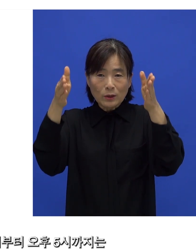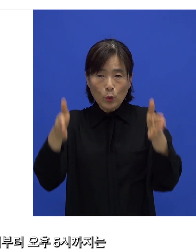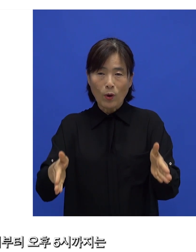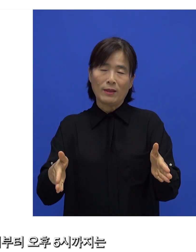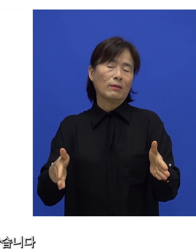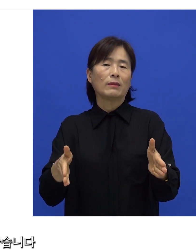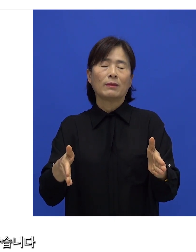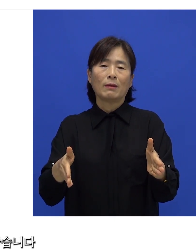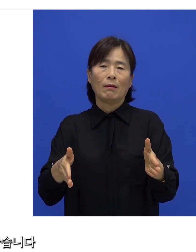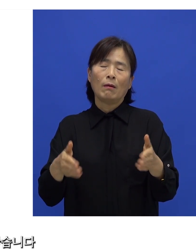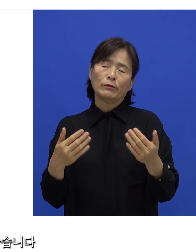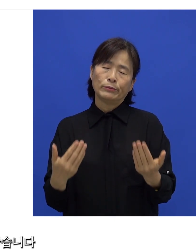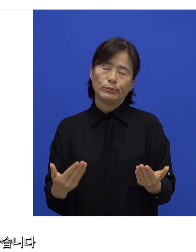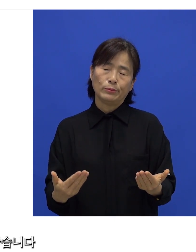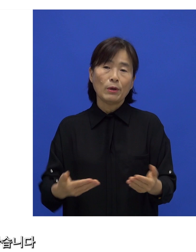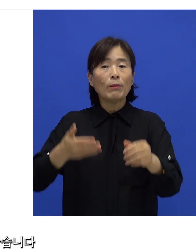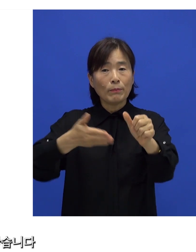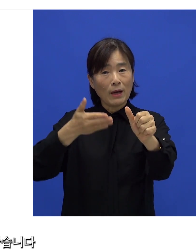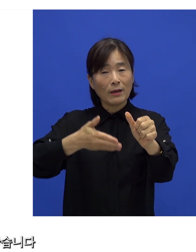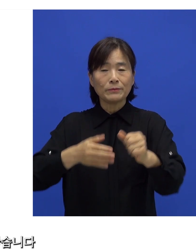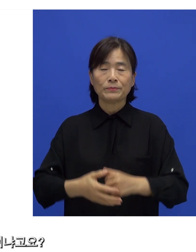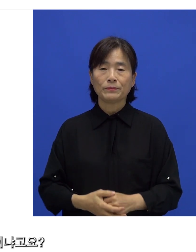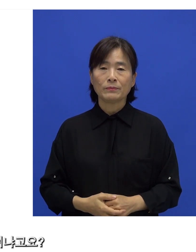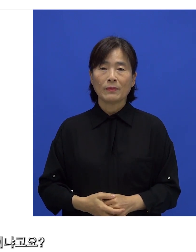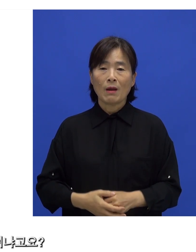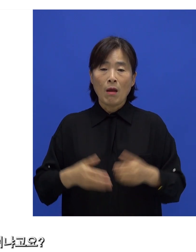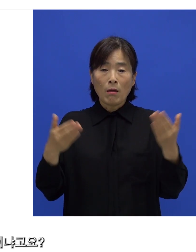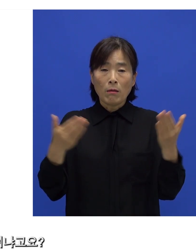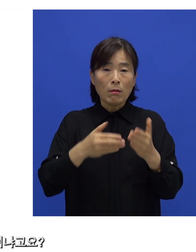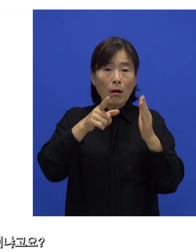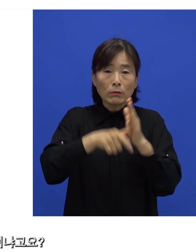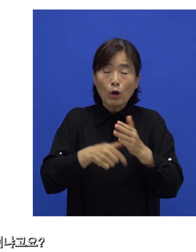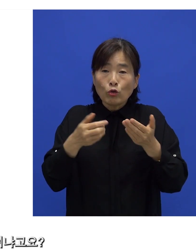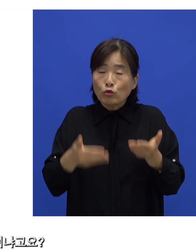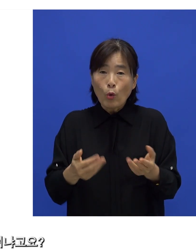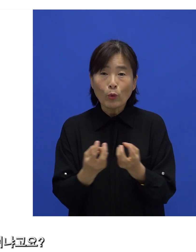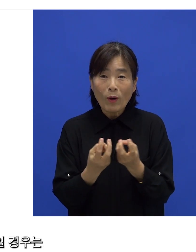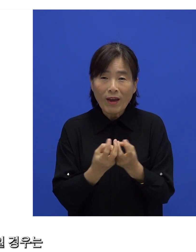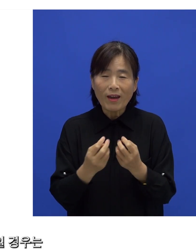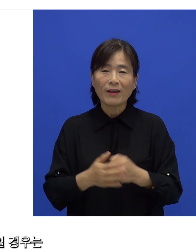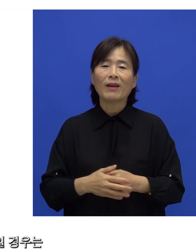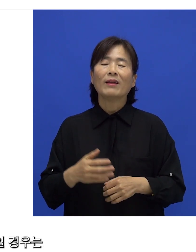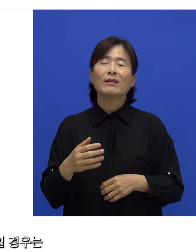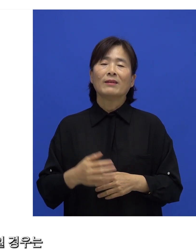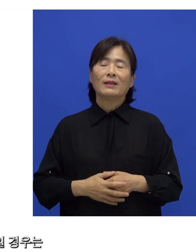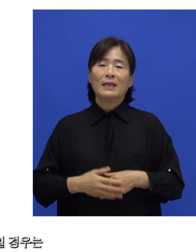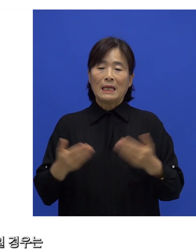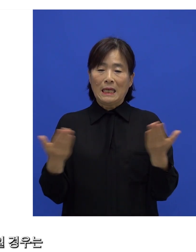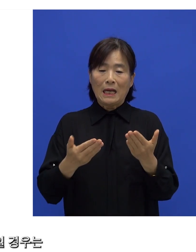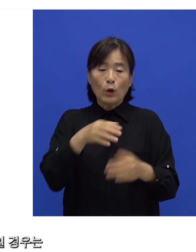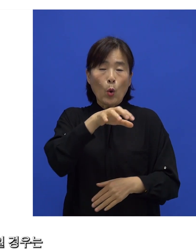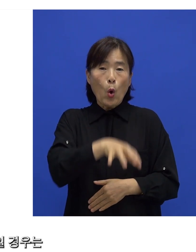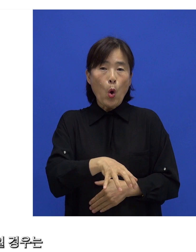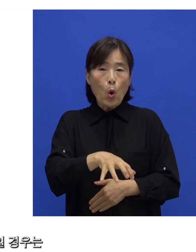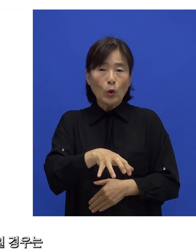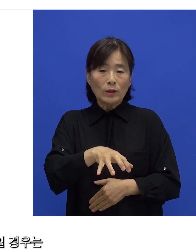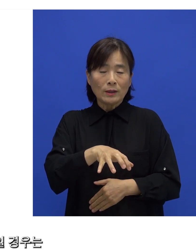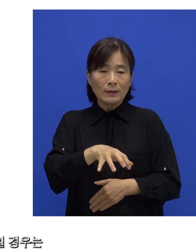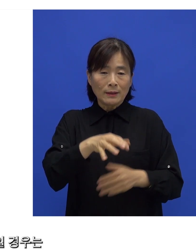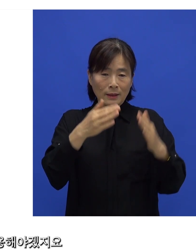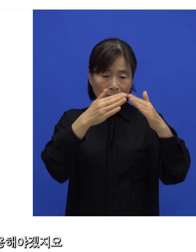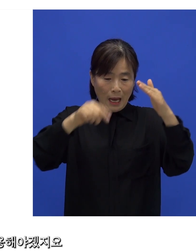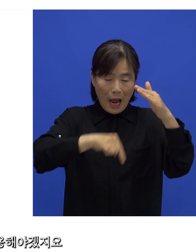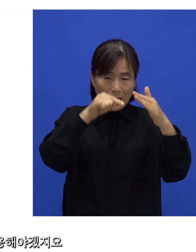5시까지는 휴식을 취하는 게 좋습니다. 일을 하는데 어떻게 쉬냐고요? 네, 일하는 곳이 실내일